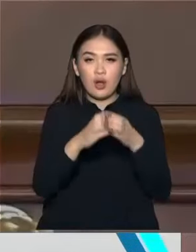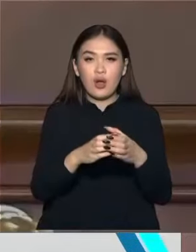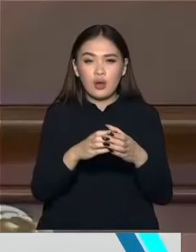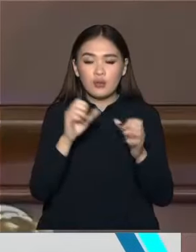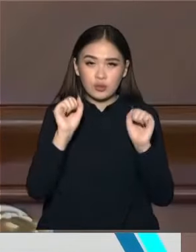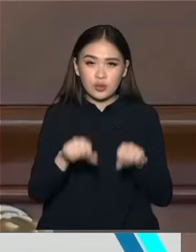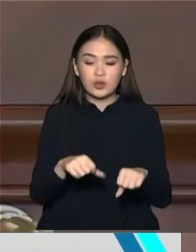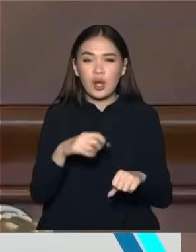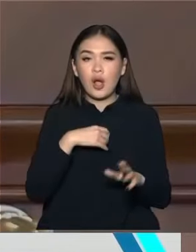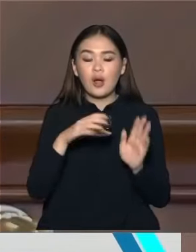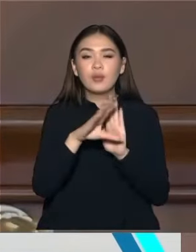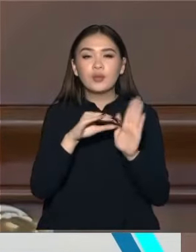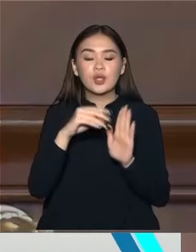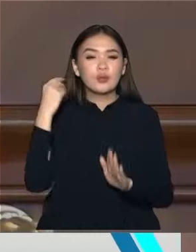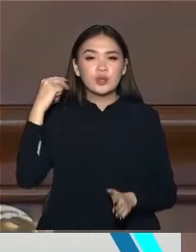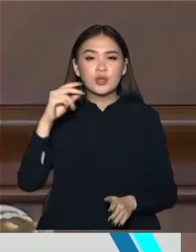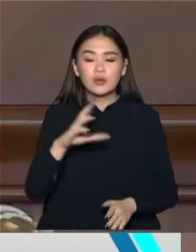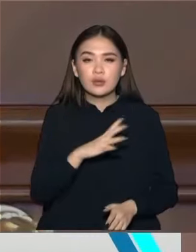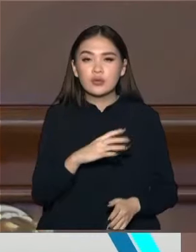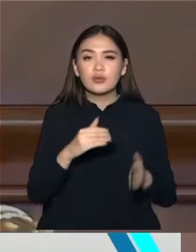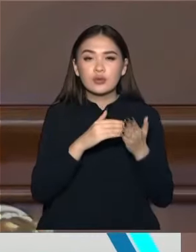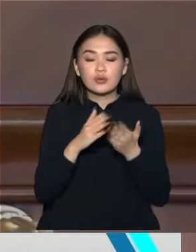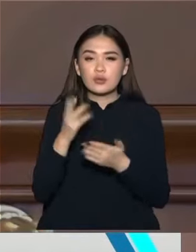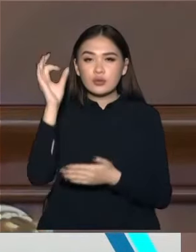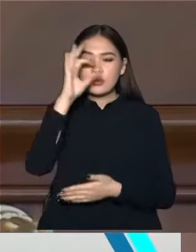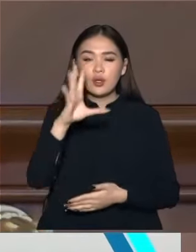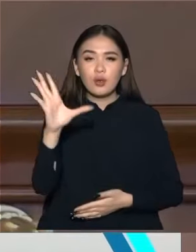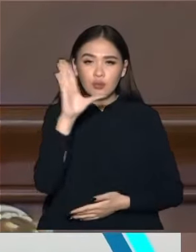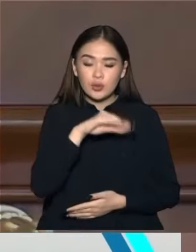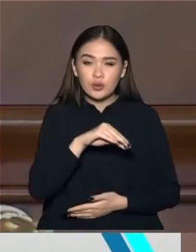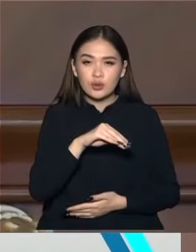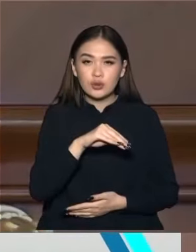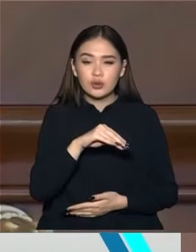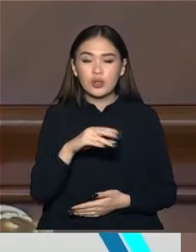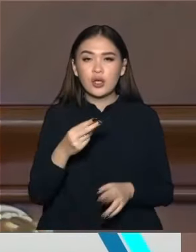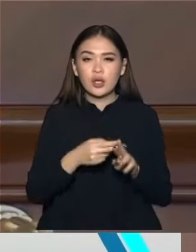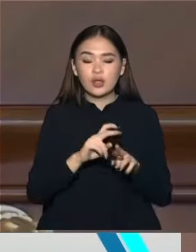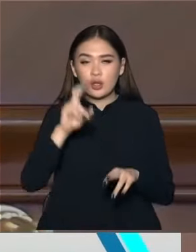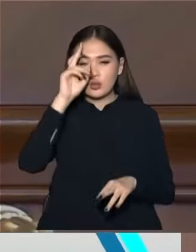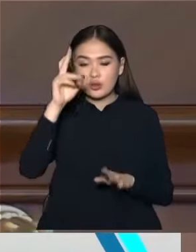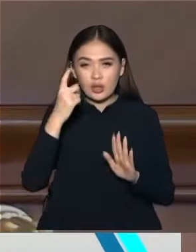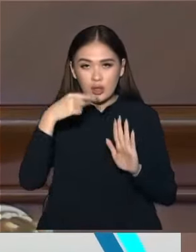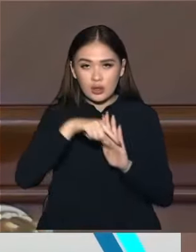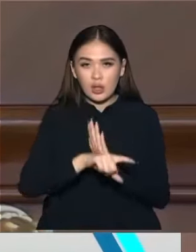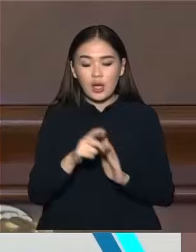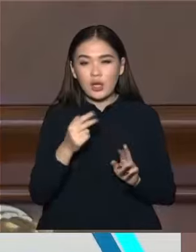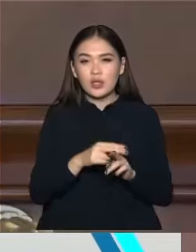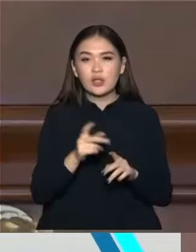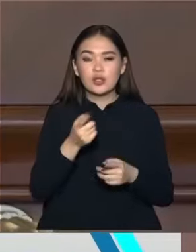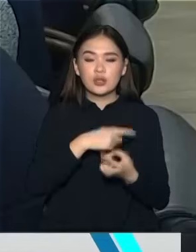алды бағдарламасын жүзеге асыру үкіметтің қолынан келеме. Үкімет іштен және сырттан